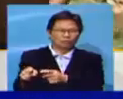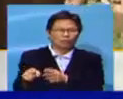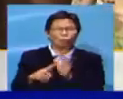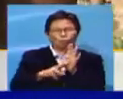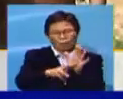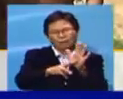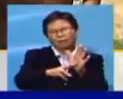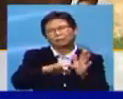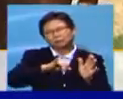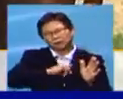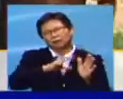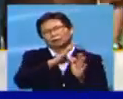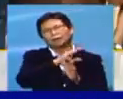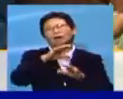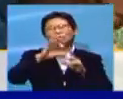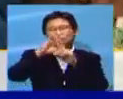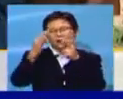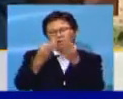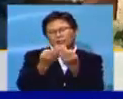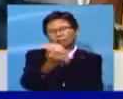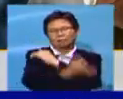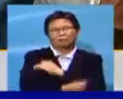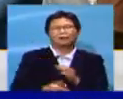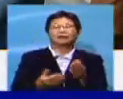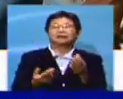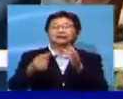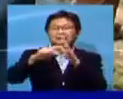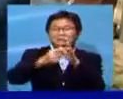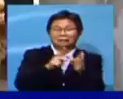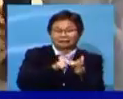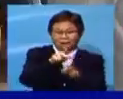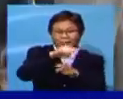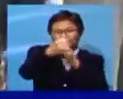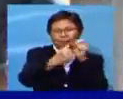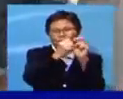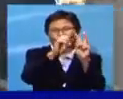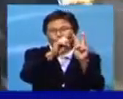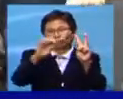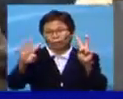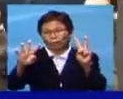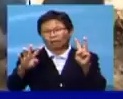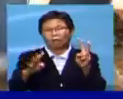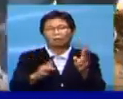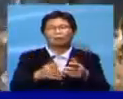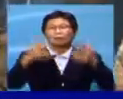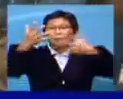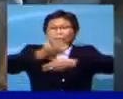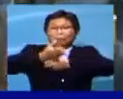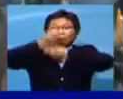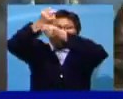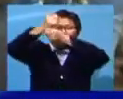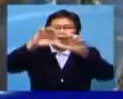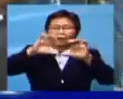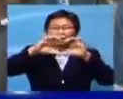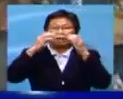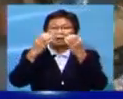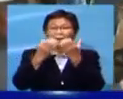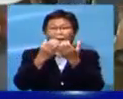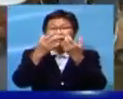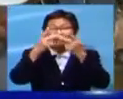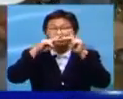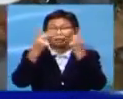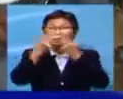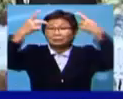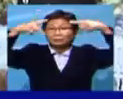negara norizman memulakan karier di k prik pada 2004 dan bergelar juara kelas perdana sebanyak dua